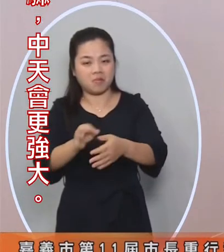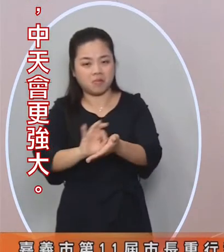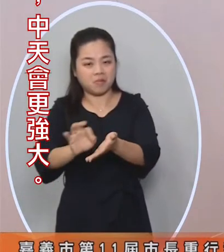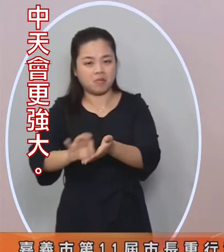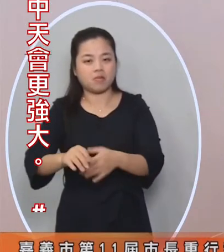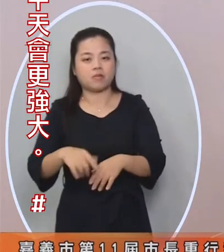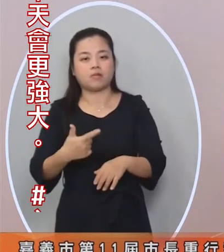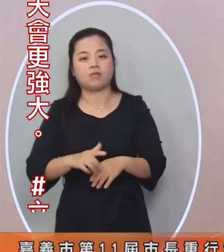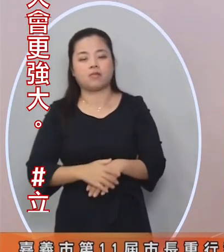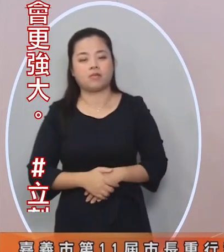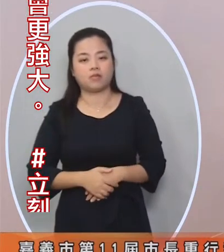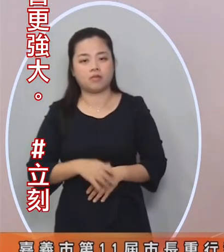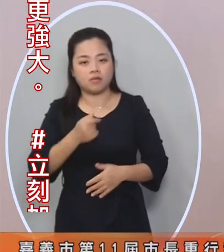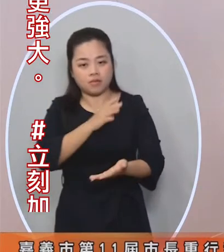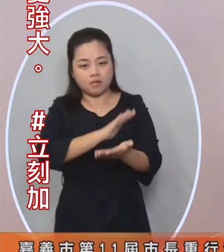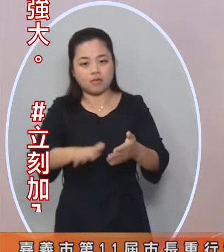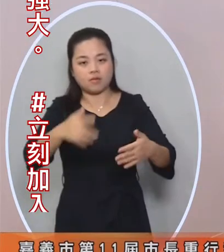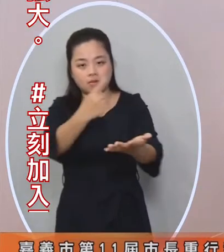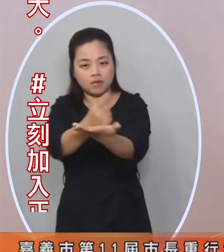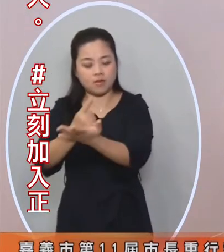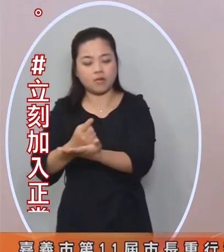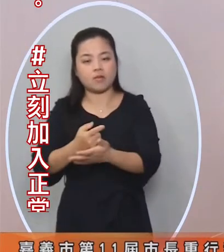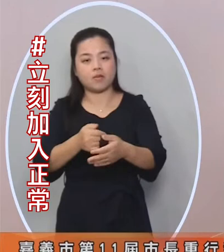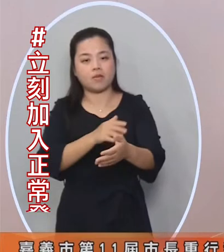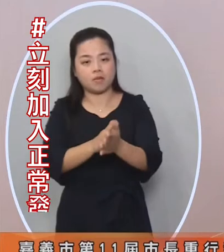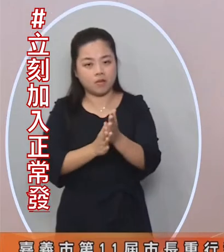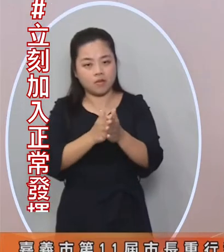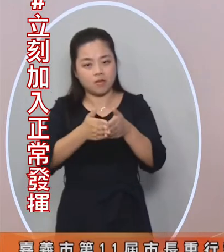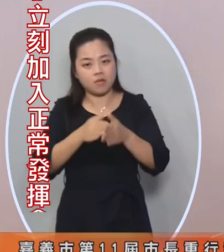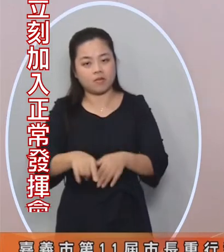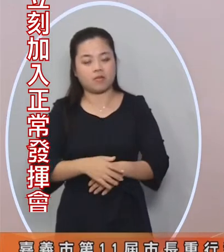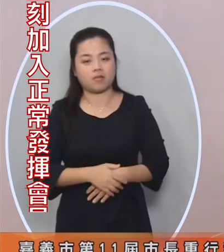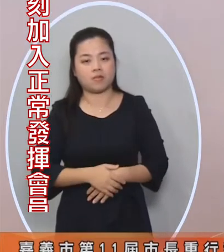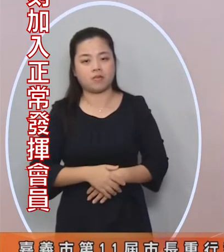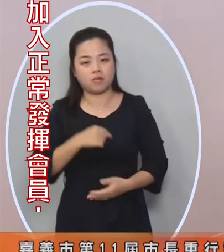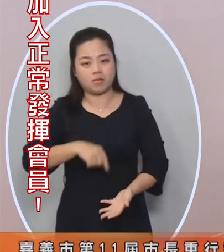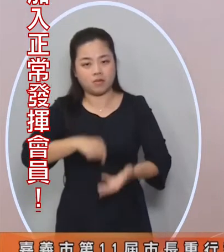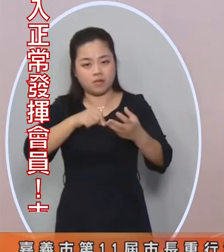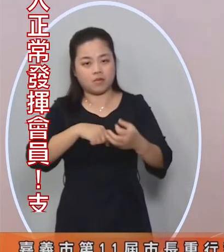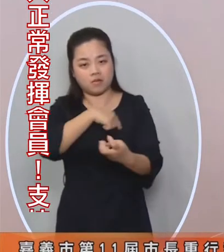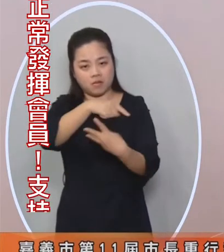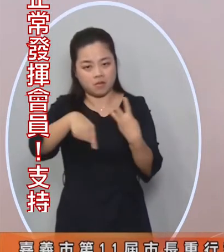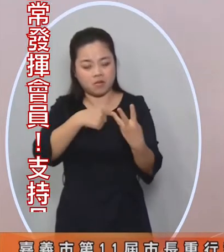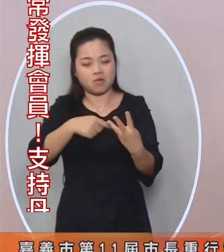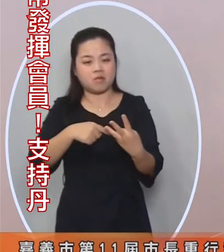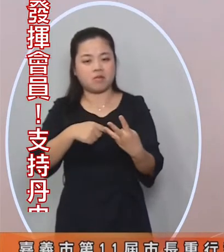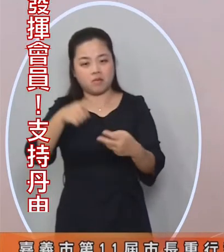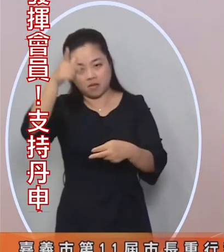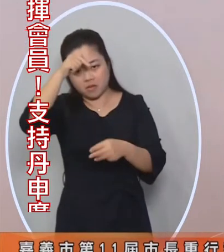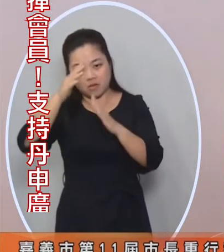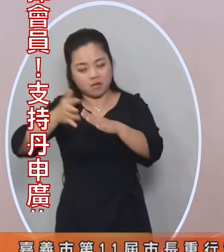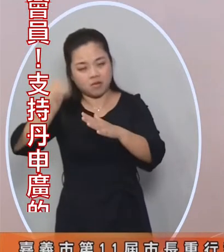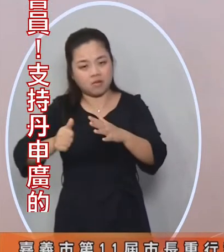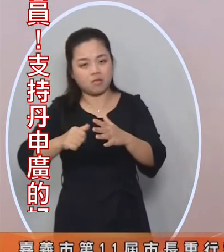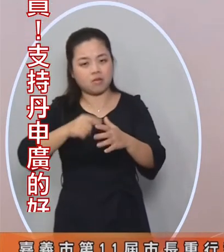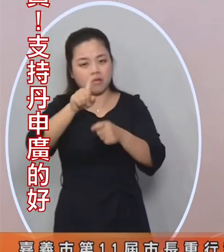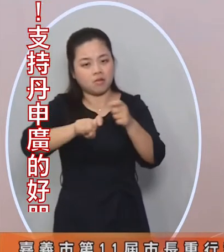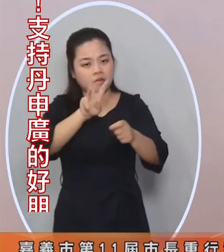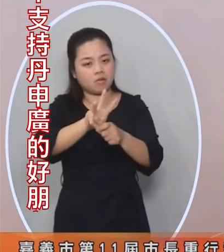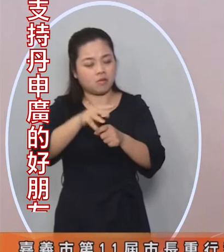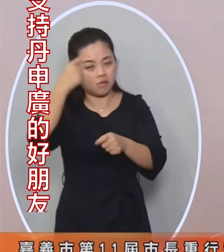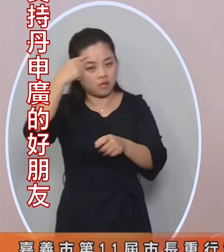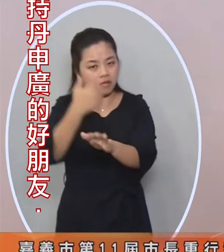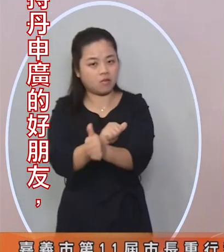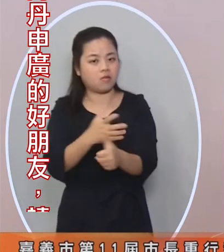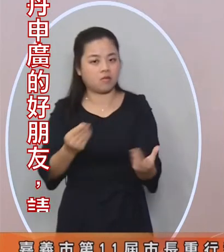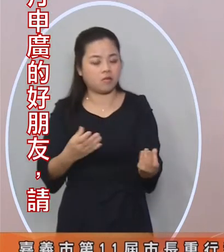要的是解决人民的需求。为什么我提出了这几个政策，黄敏惠市长13年来都没有考虑，都没